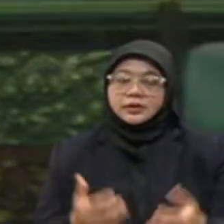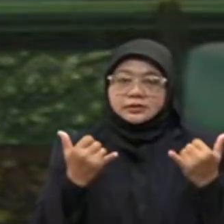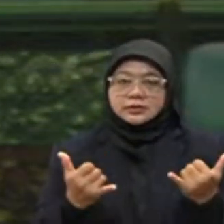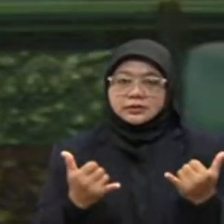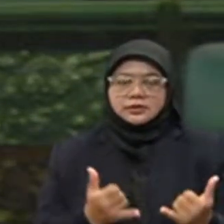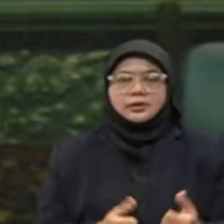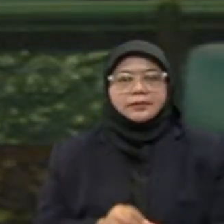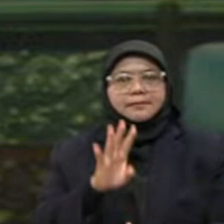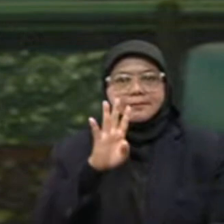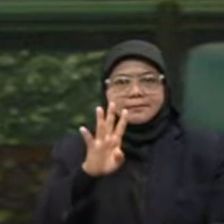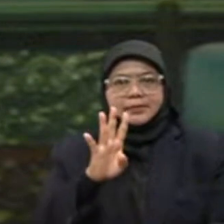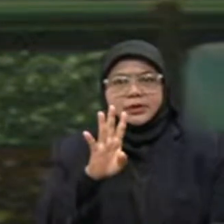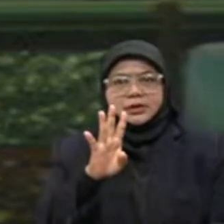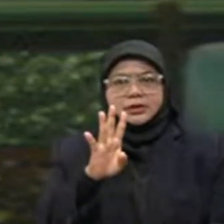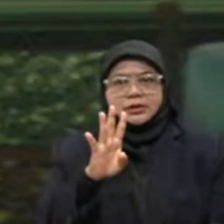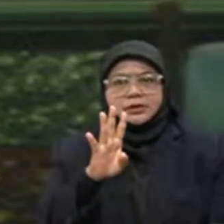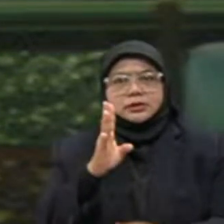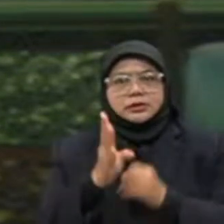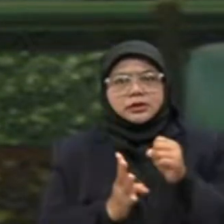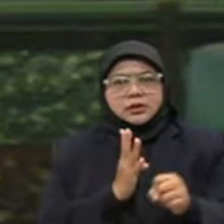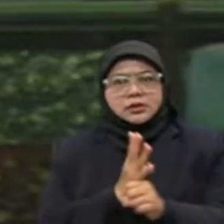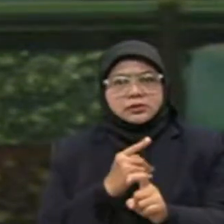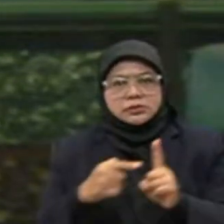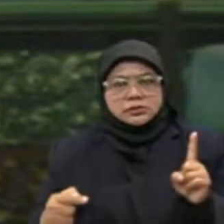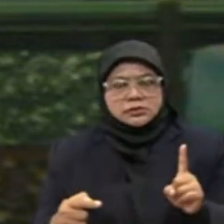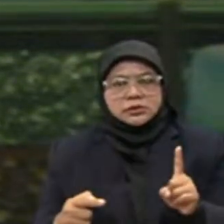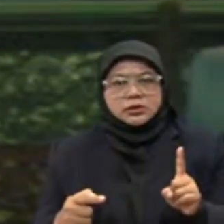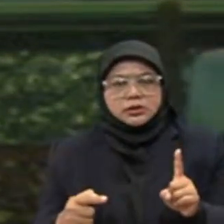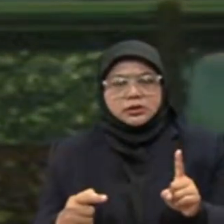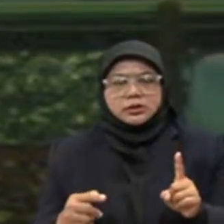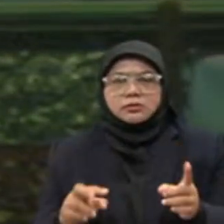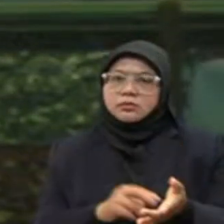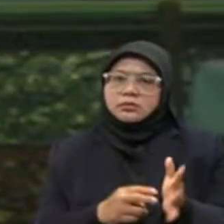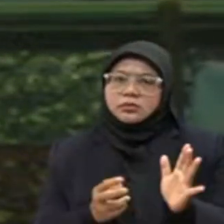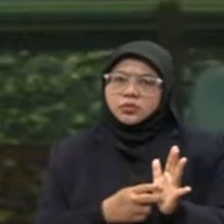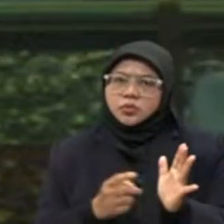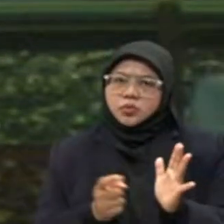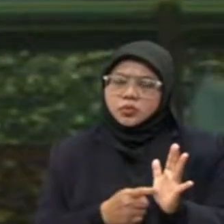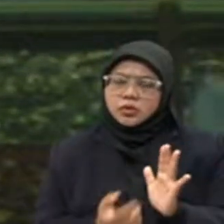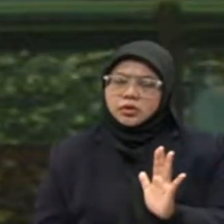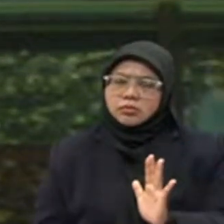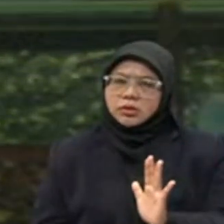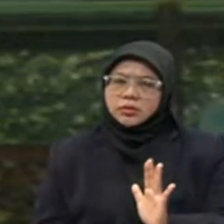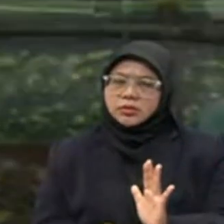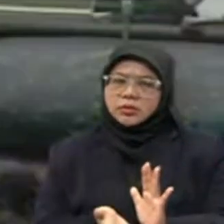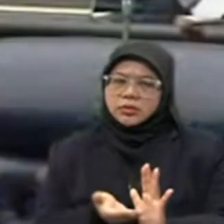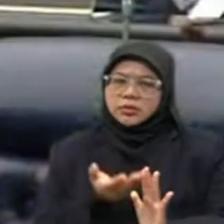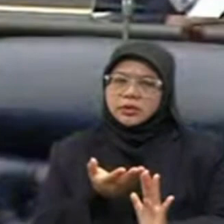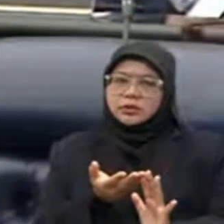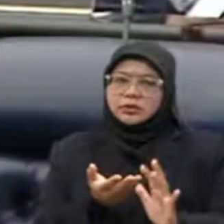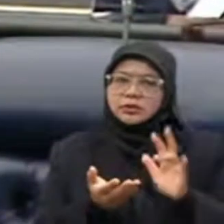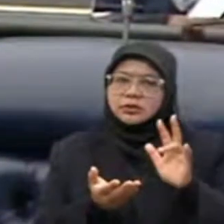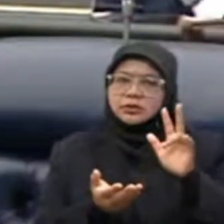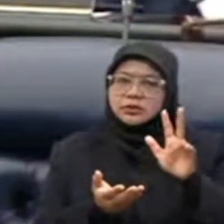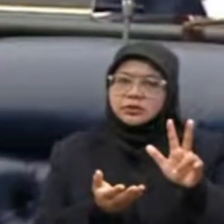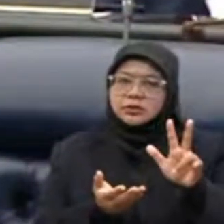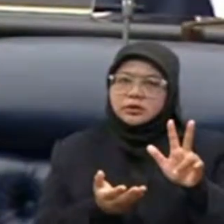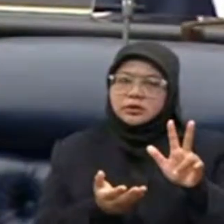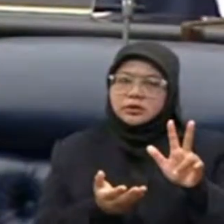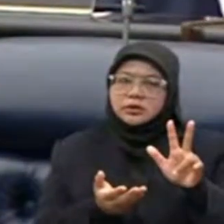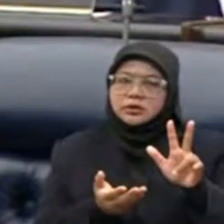4,5 tahun negara telah meningkatkan utang sebanyak 392 kepulauan